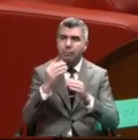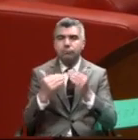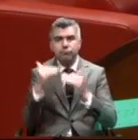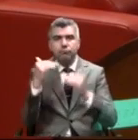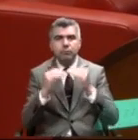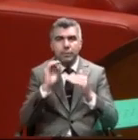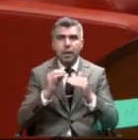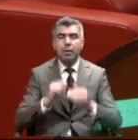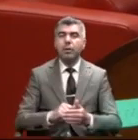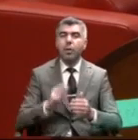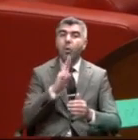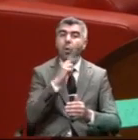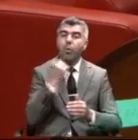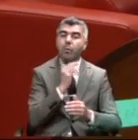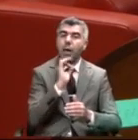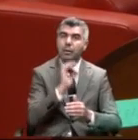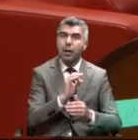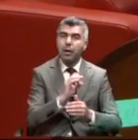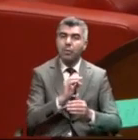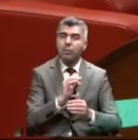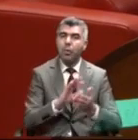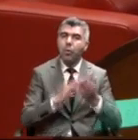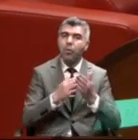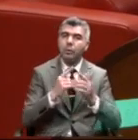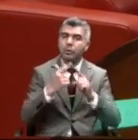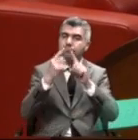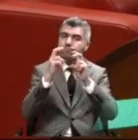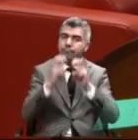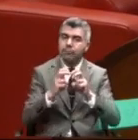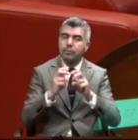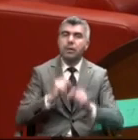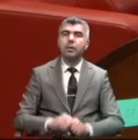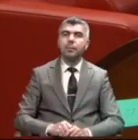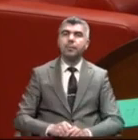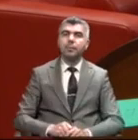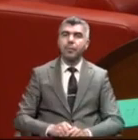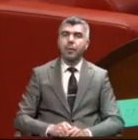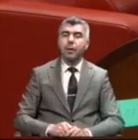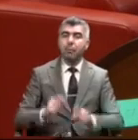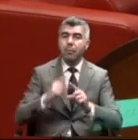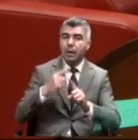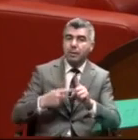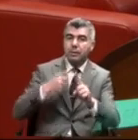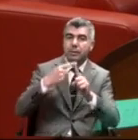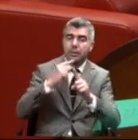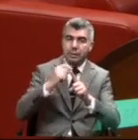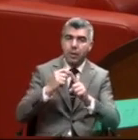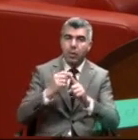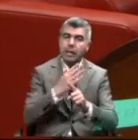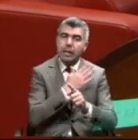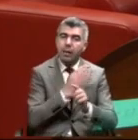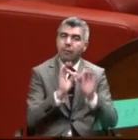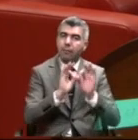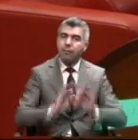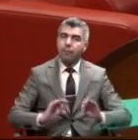الاختيار تاع الحكومه انها تمشي لهاد المعدل باش ما نرفعوش من المستوى ديال المديونيه